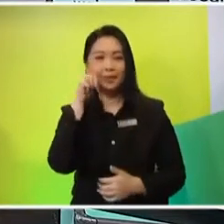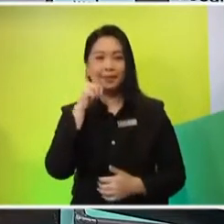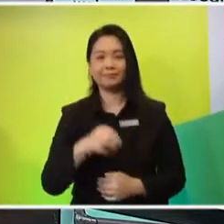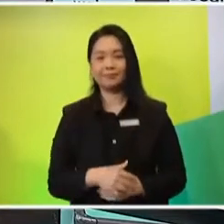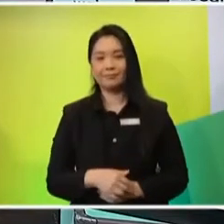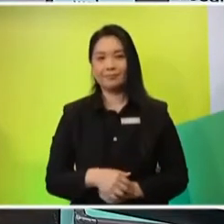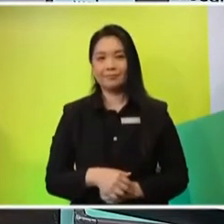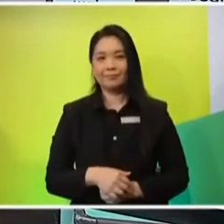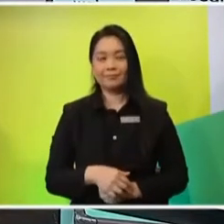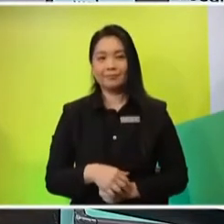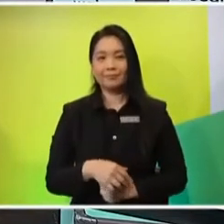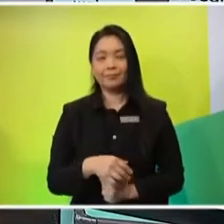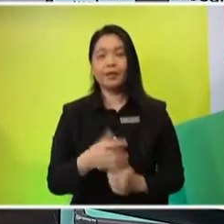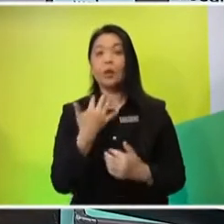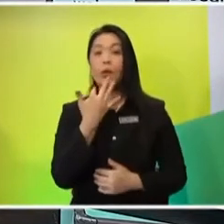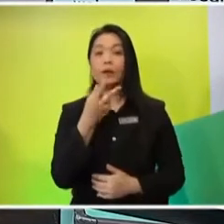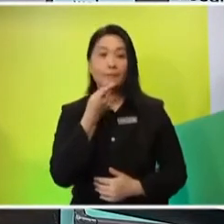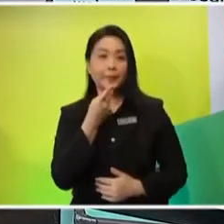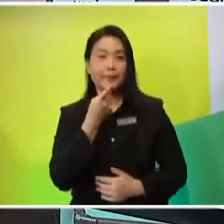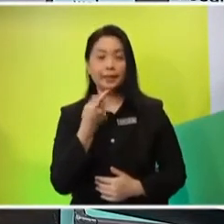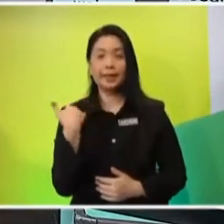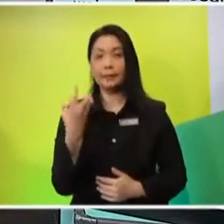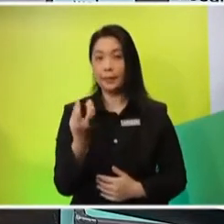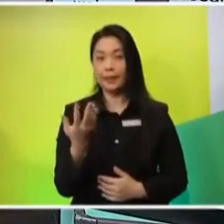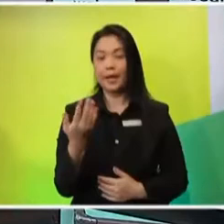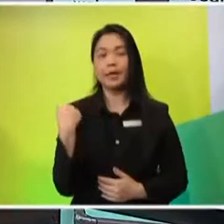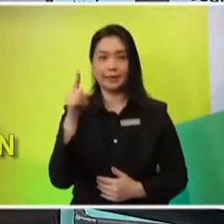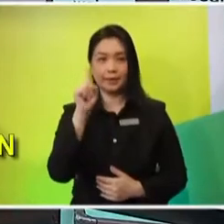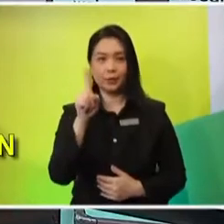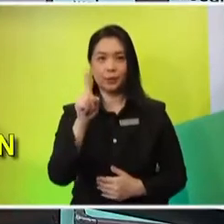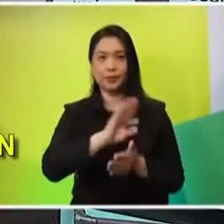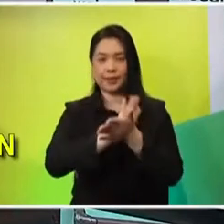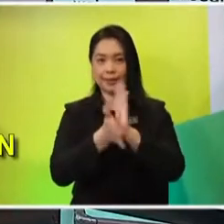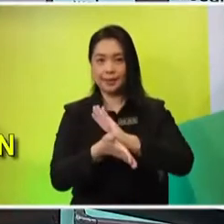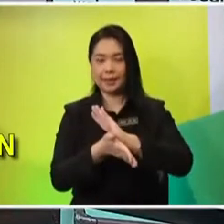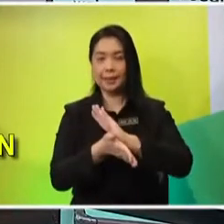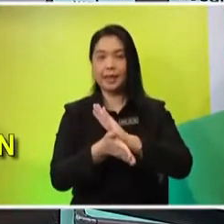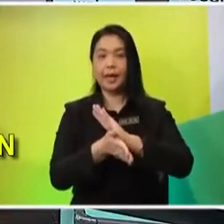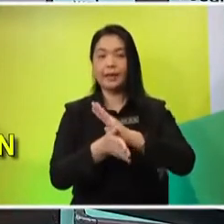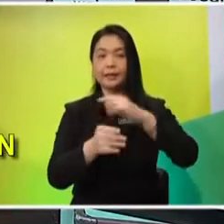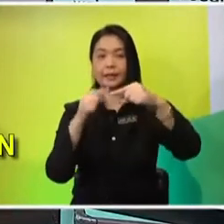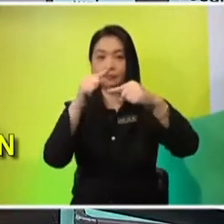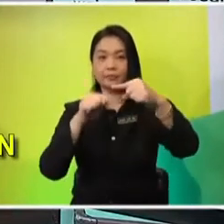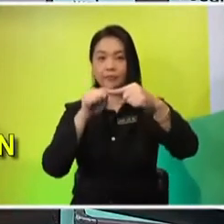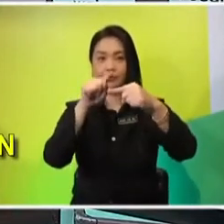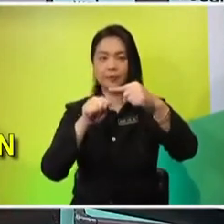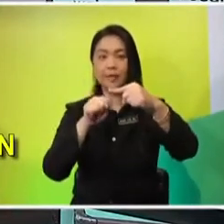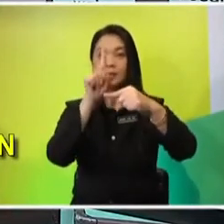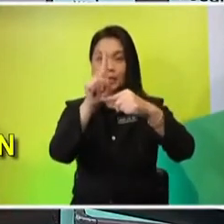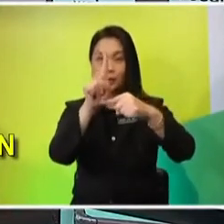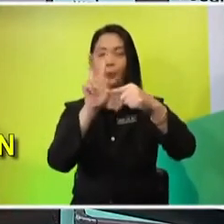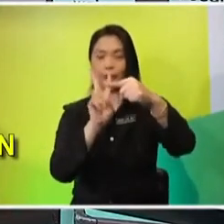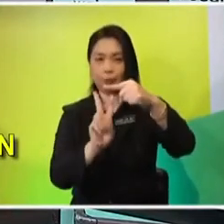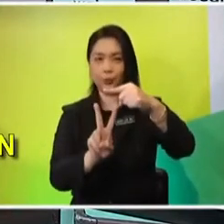Okey, kalau warna pink berapa? Kalau warna pink ada 1, cikgu. Jadi? pecahan dia ialah